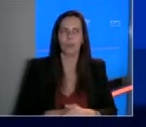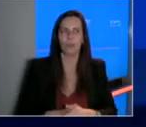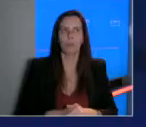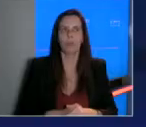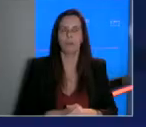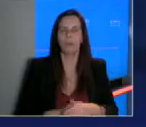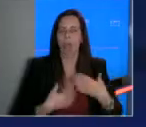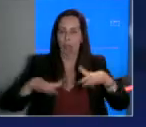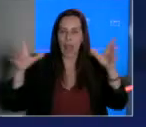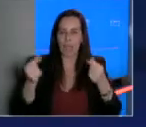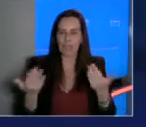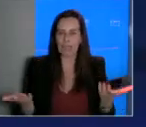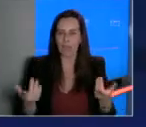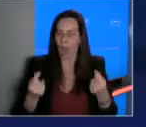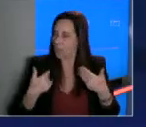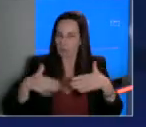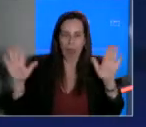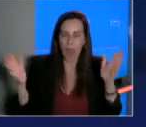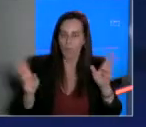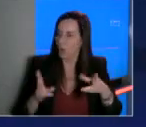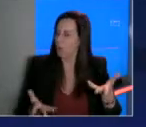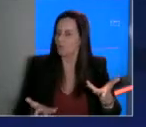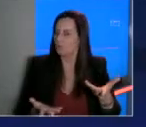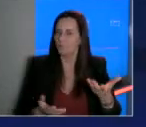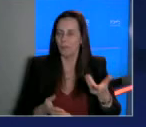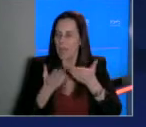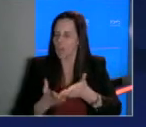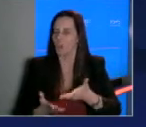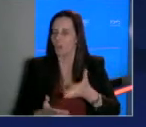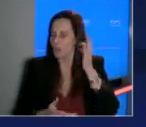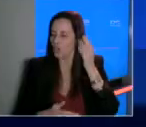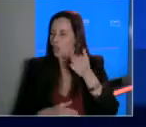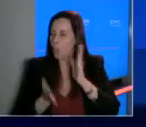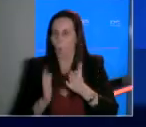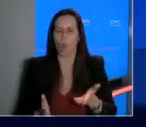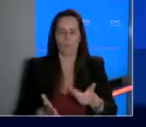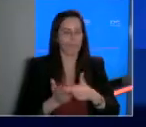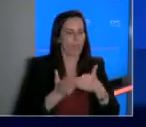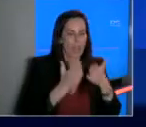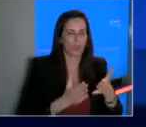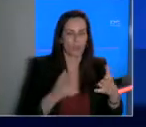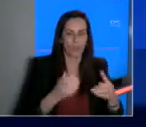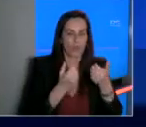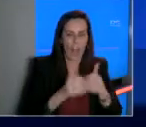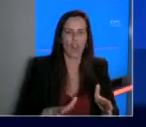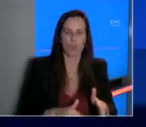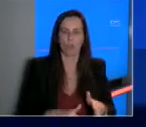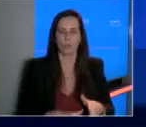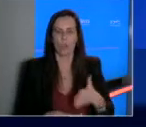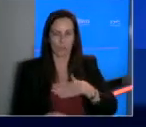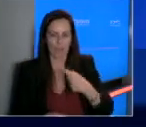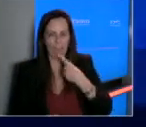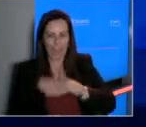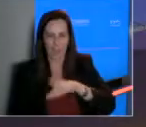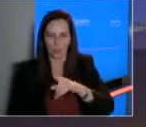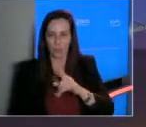כן, הלך הכסף, הכסף הזה היו יכולים להשתמש בו כדי לעזור לנשים מוכות, כדי לעזור לקבוצות מוחלשות. תן לי דבר ראשון